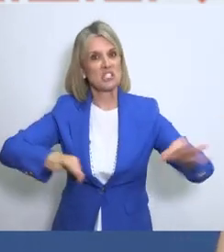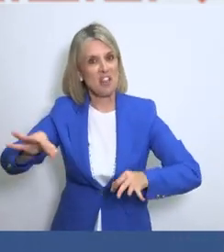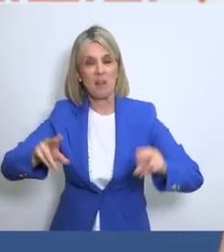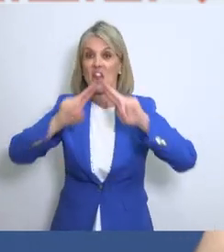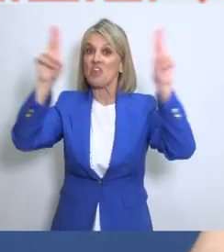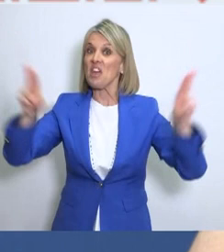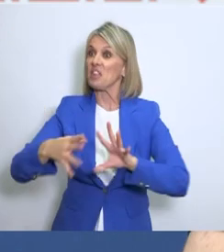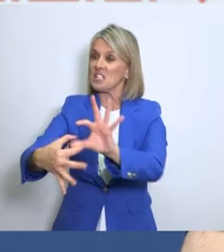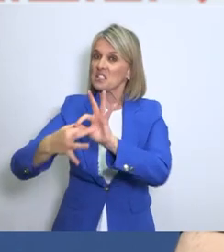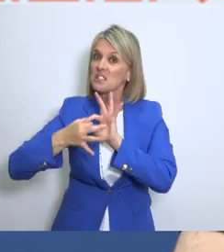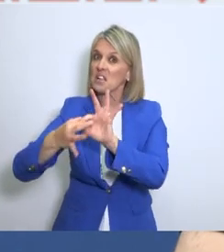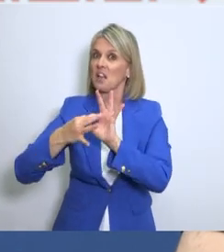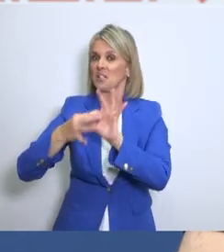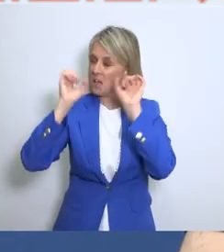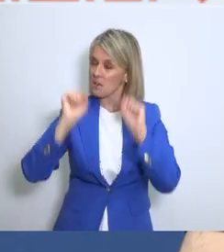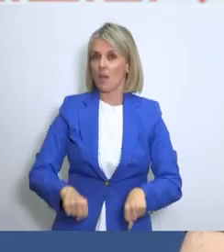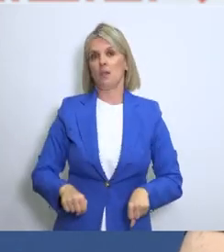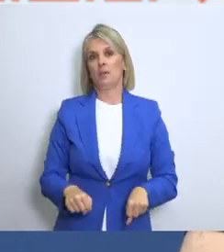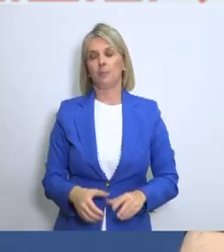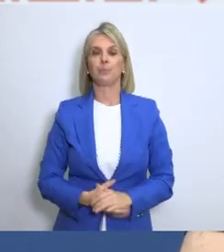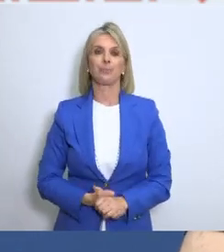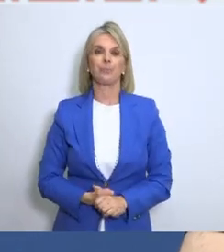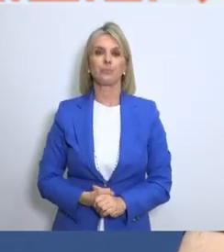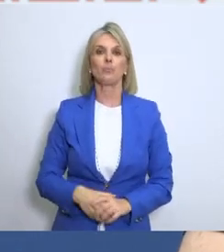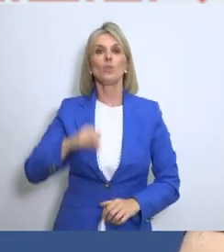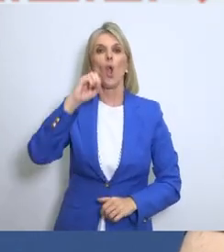διεθνή συνεργασία. Η ΟΚΔΕ